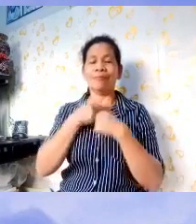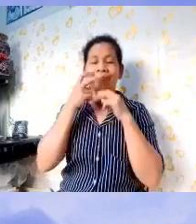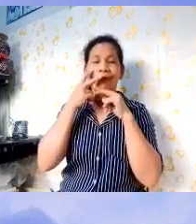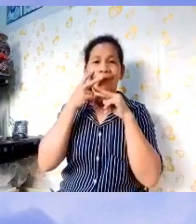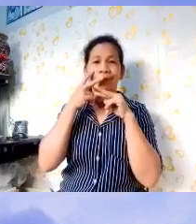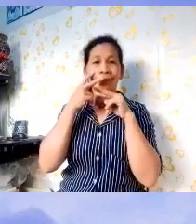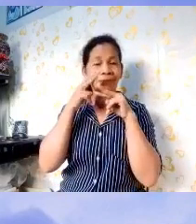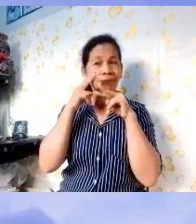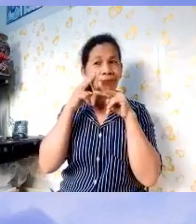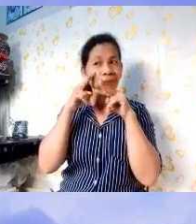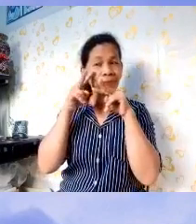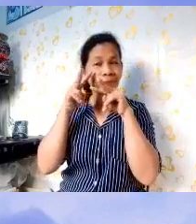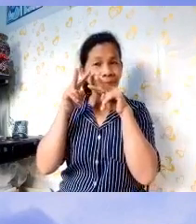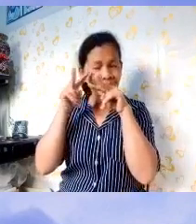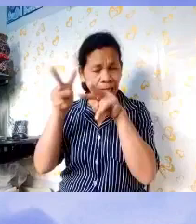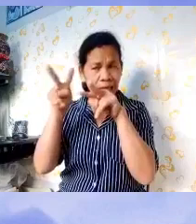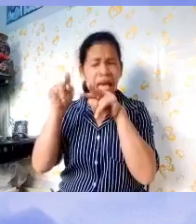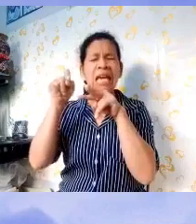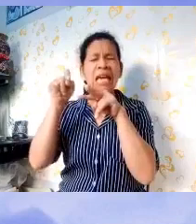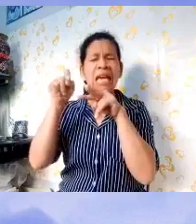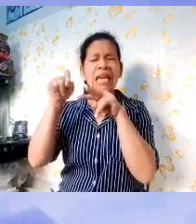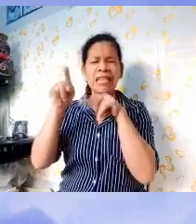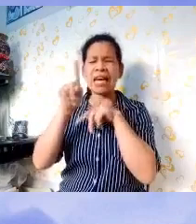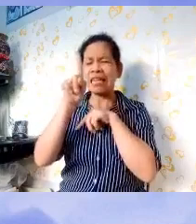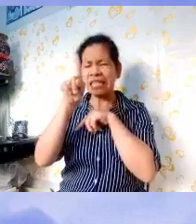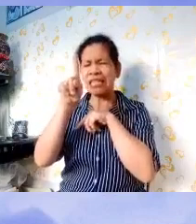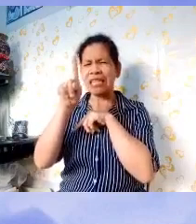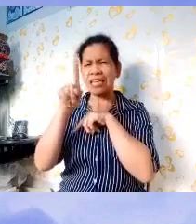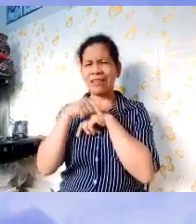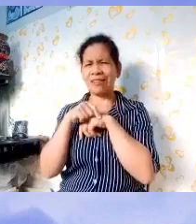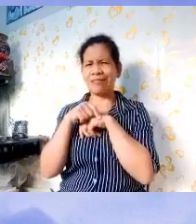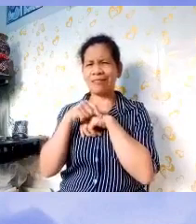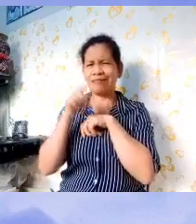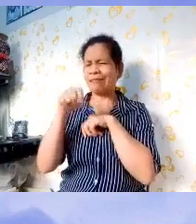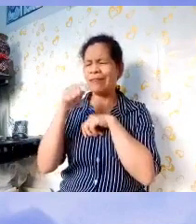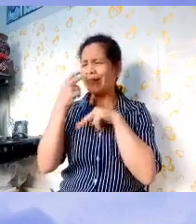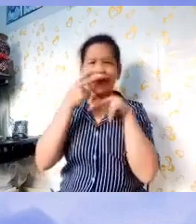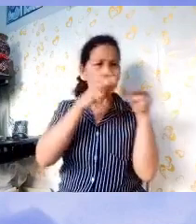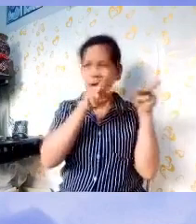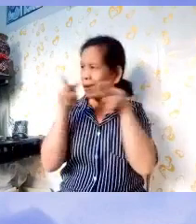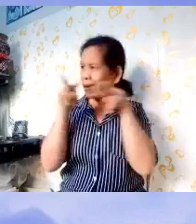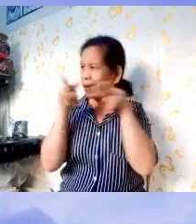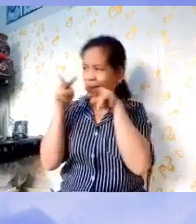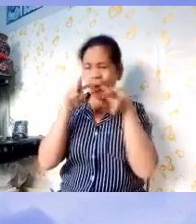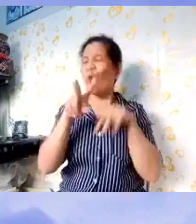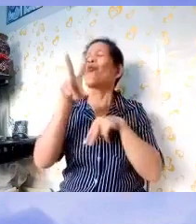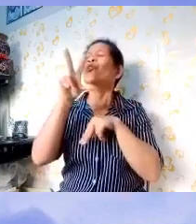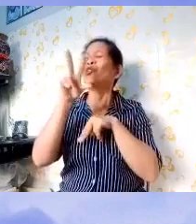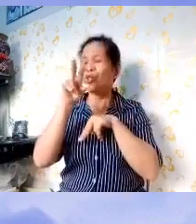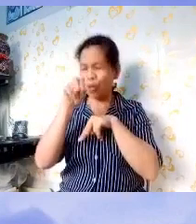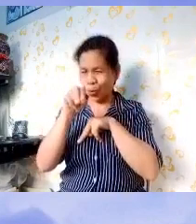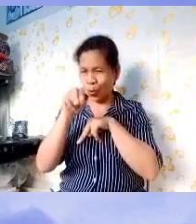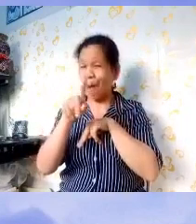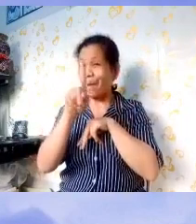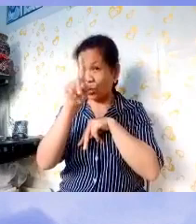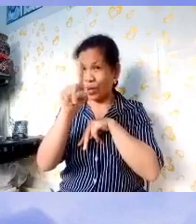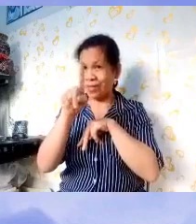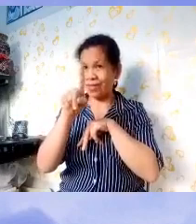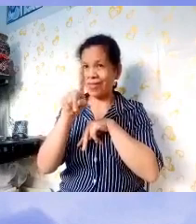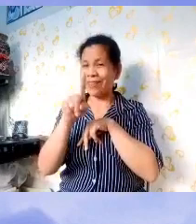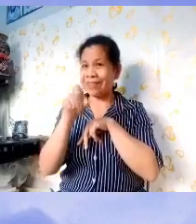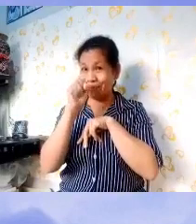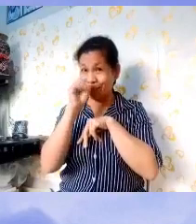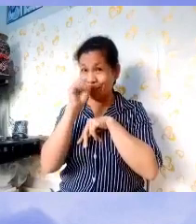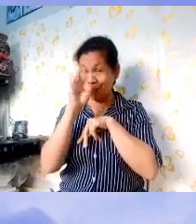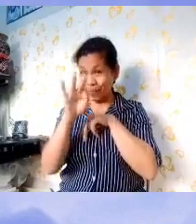ay iisa lang, no? Walang dalawa-dalawang tingin. Sabi nga doon sa nag-aararo ay